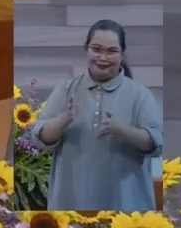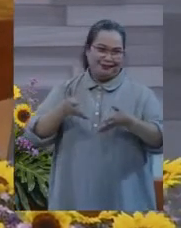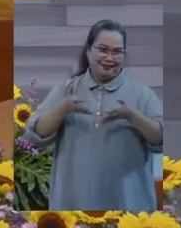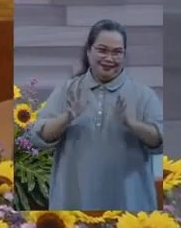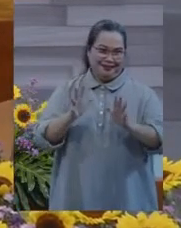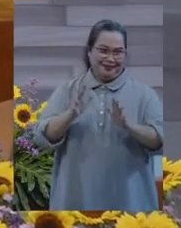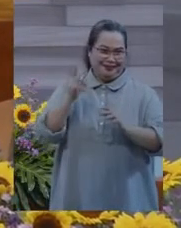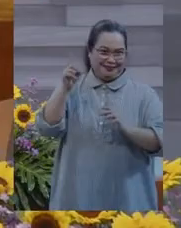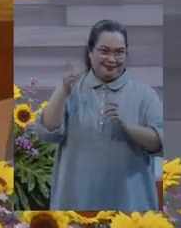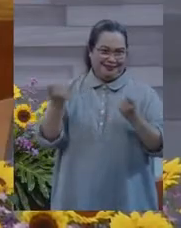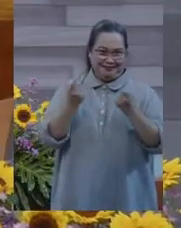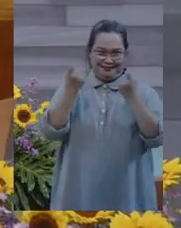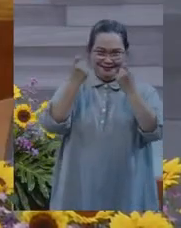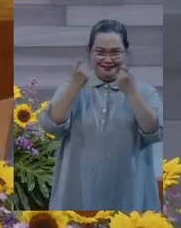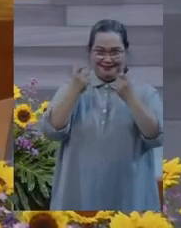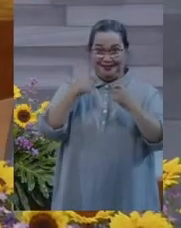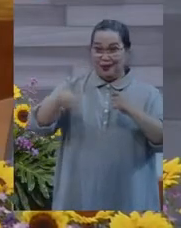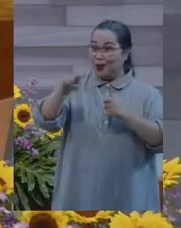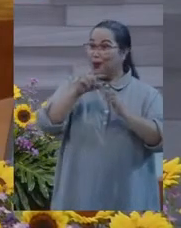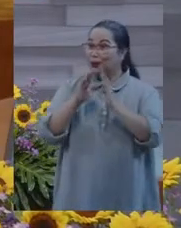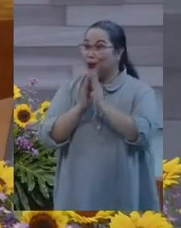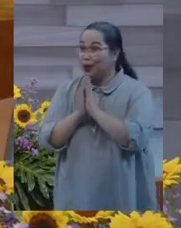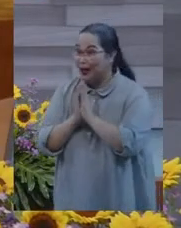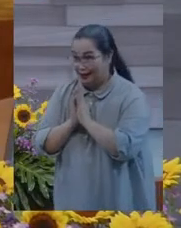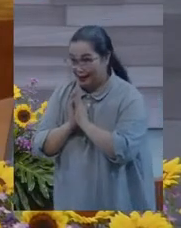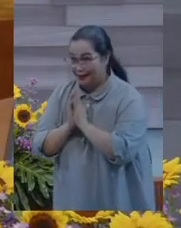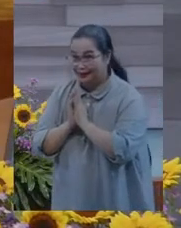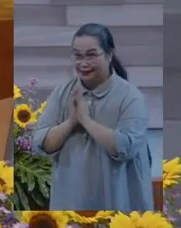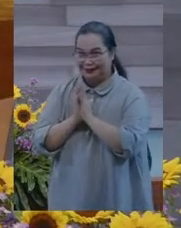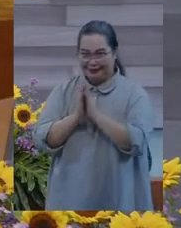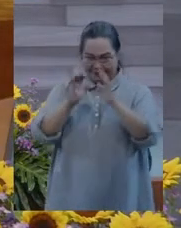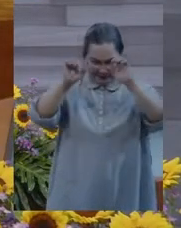ay magdagumpay. Tayo manalangin.